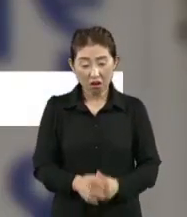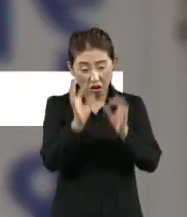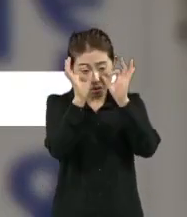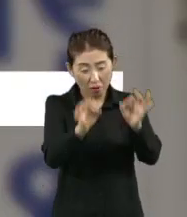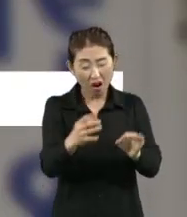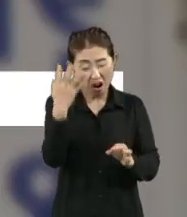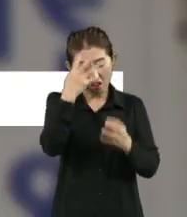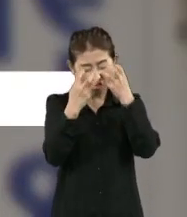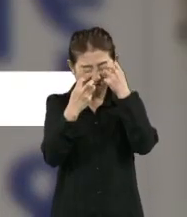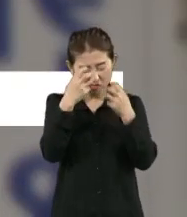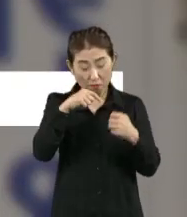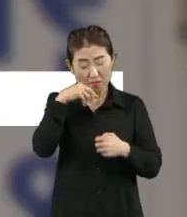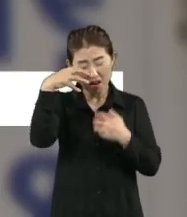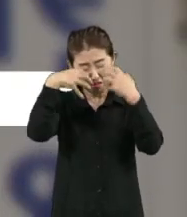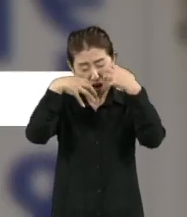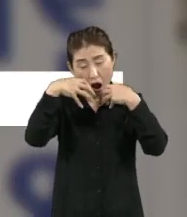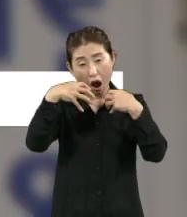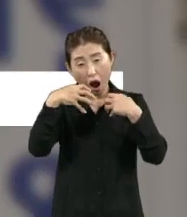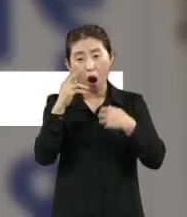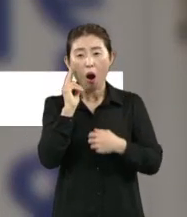어떤 하나는 아주 얼굴이